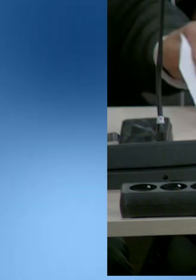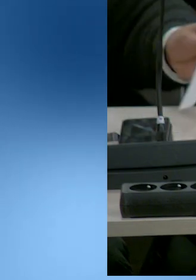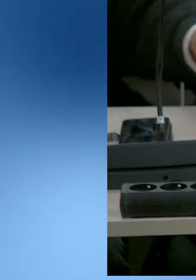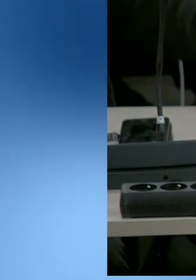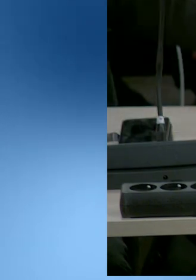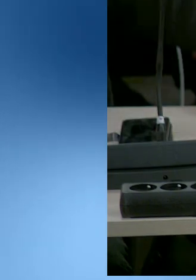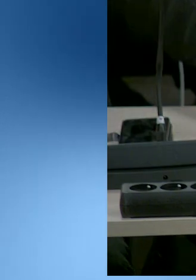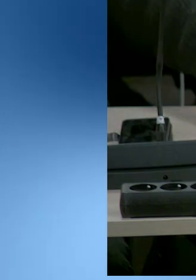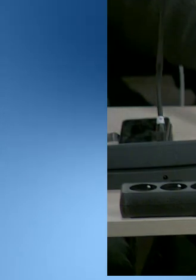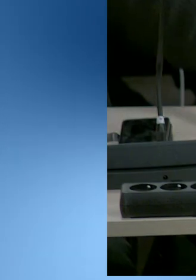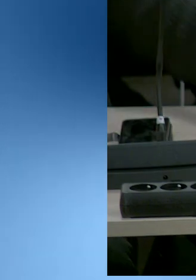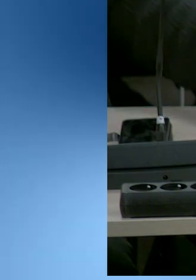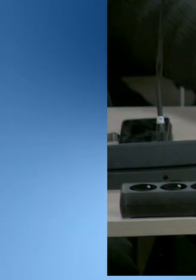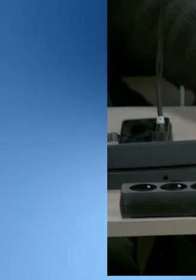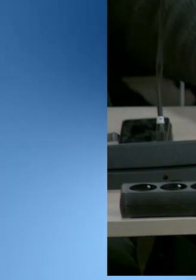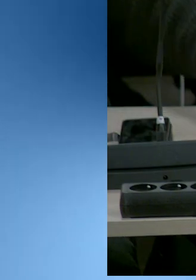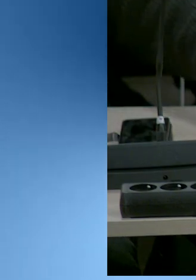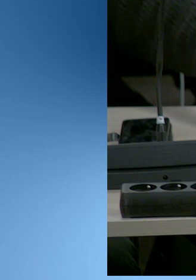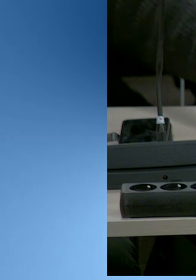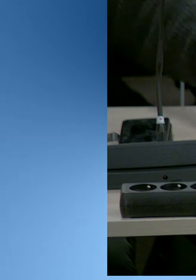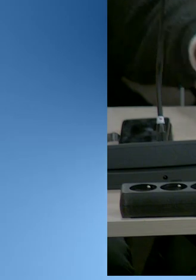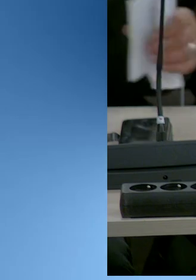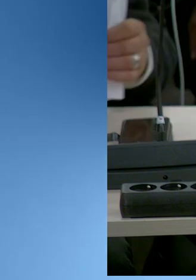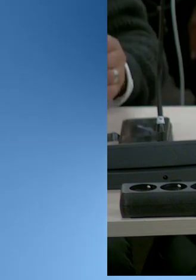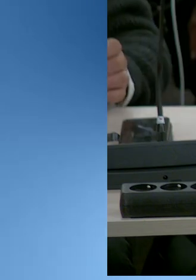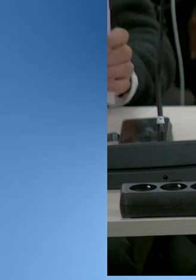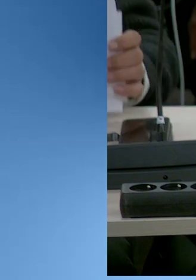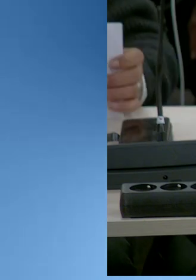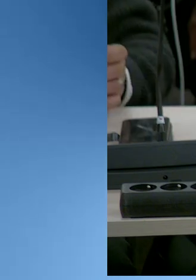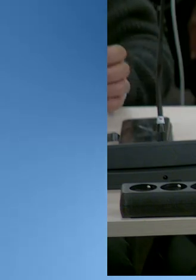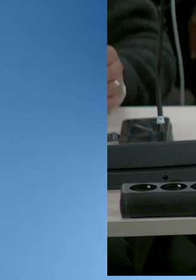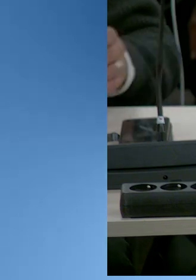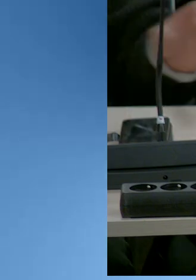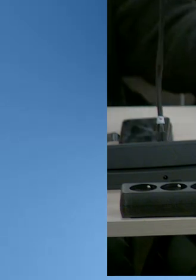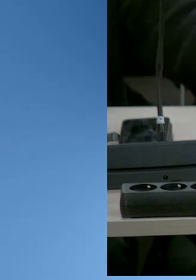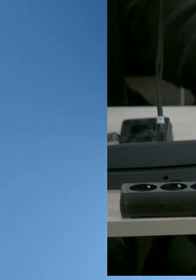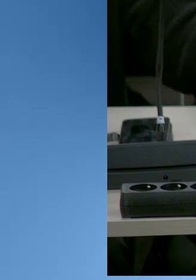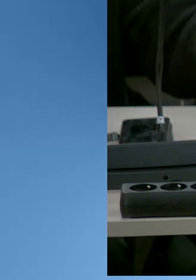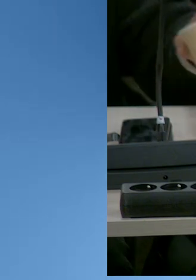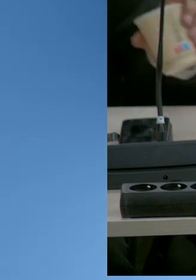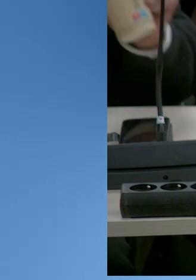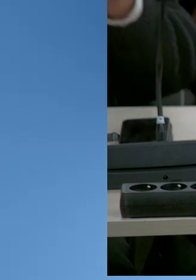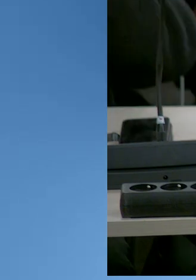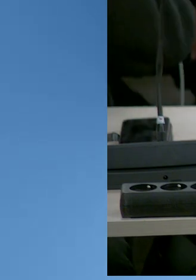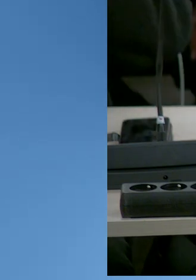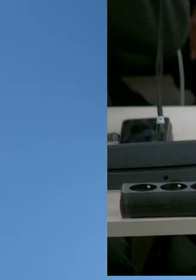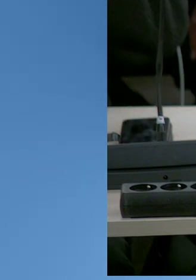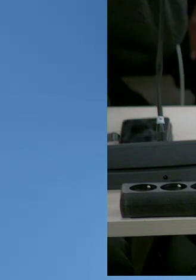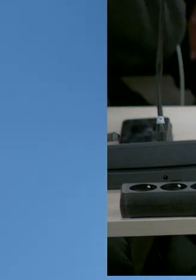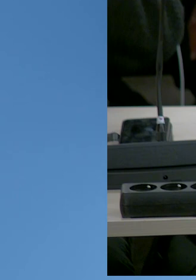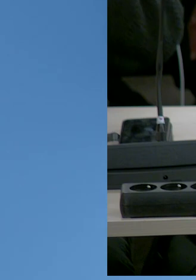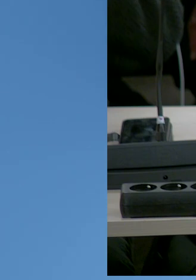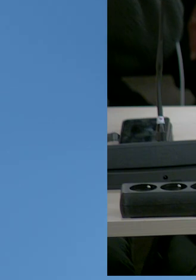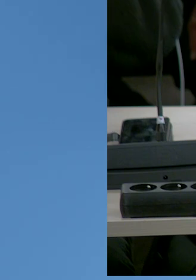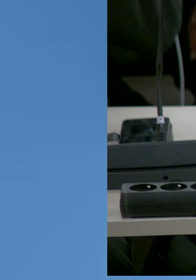années précédentes on était dans cet étiage là pour arriver sur l'année 2022-223 à une